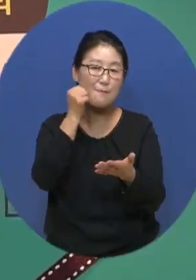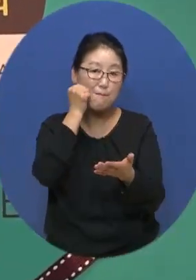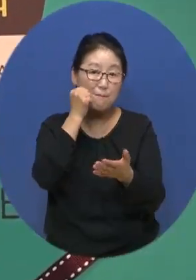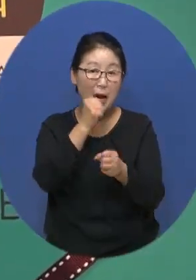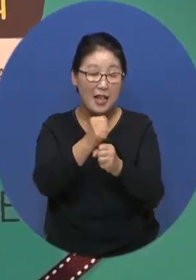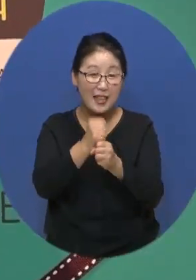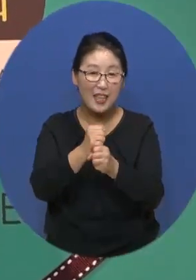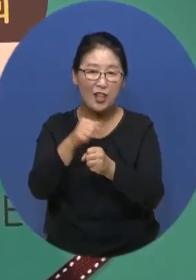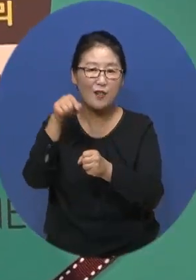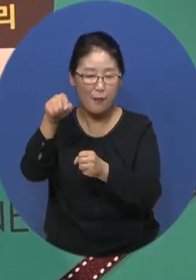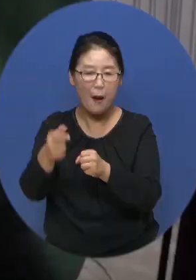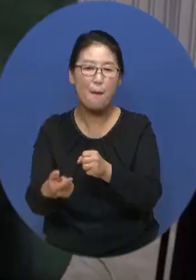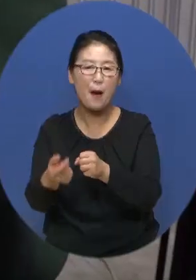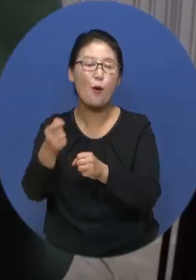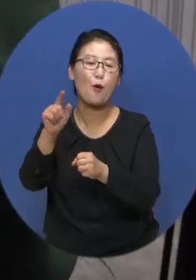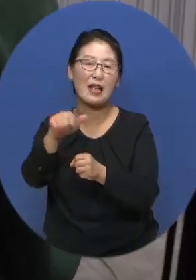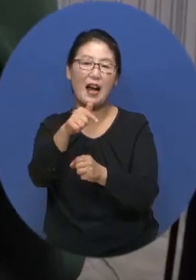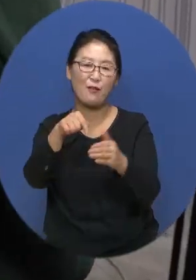있었습니다.